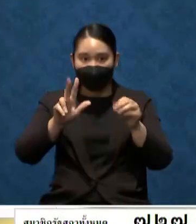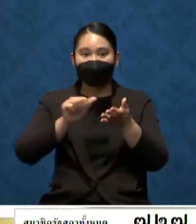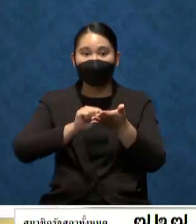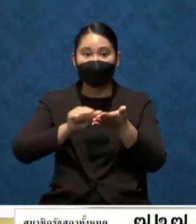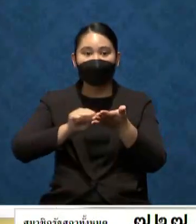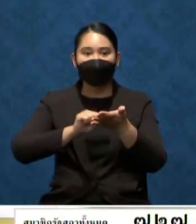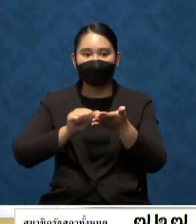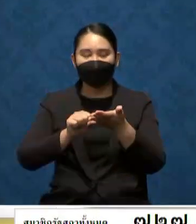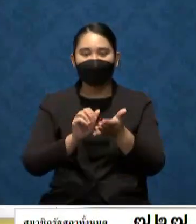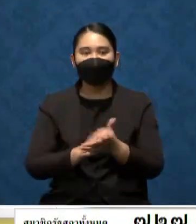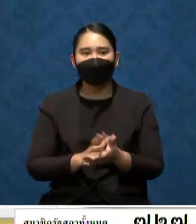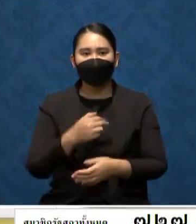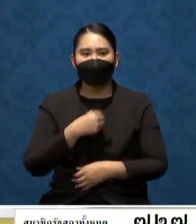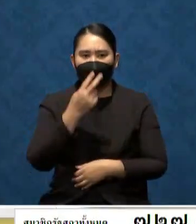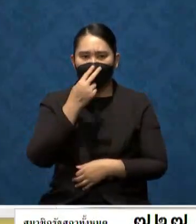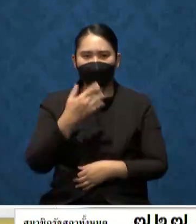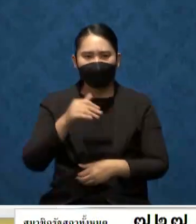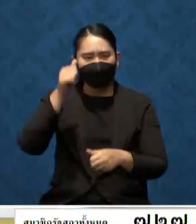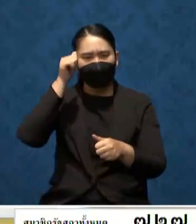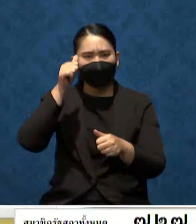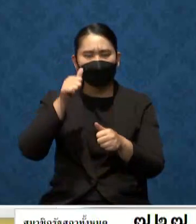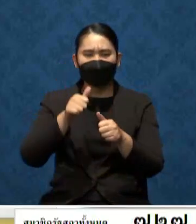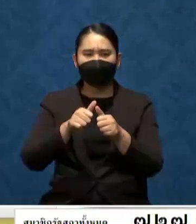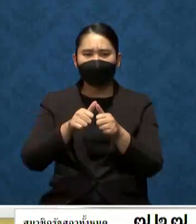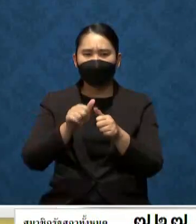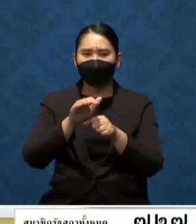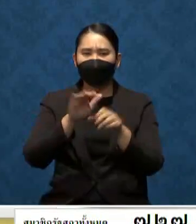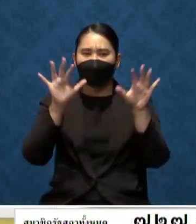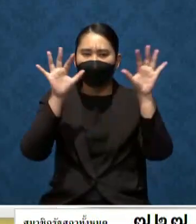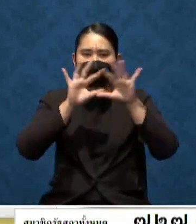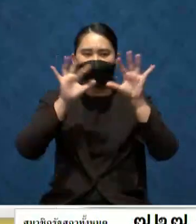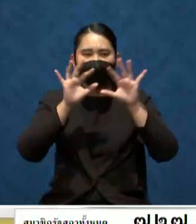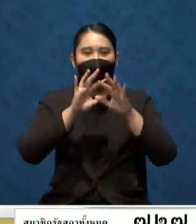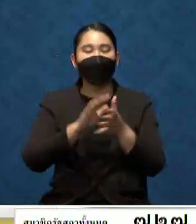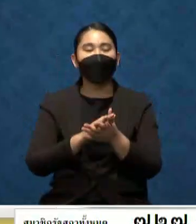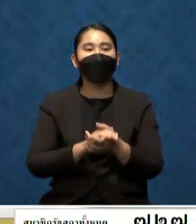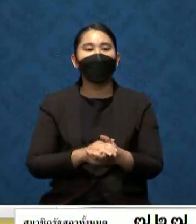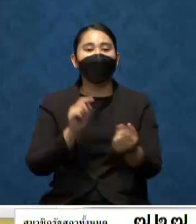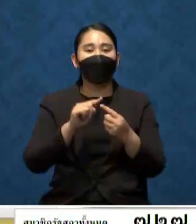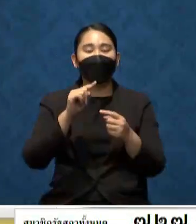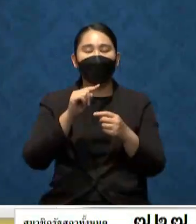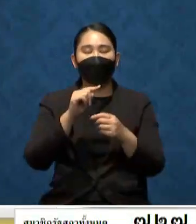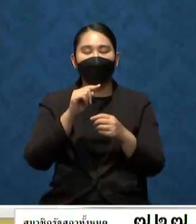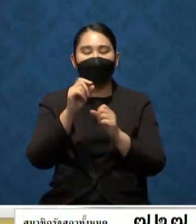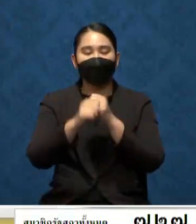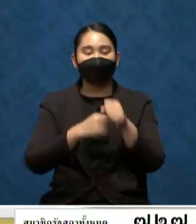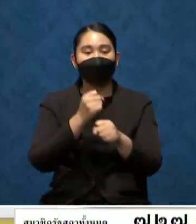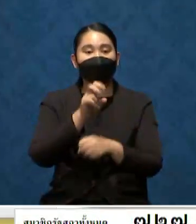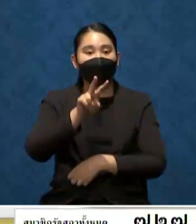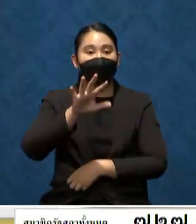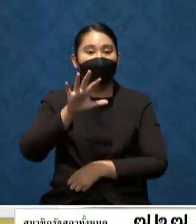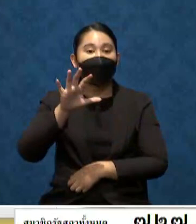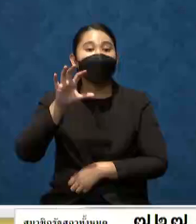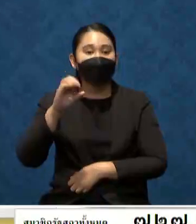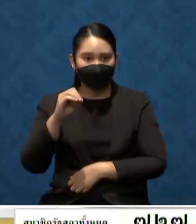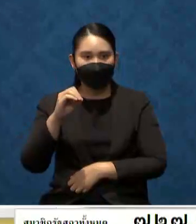ที่ดูถ้าจำไม่ผิดเนี่ยมันจะมาจากมาตรา67ของรัฐธรรมนูญปี50นะซึ่งได้มีการ